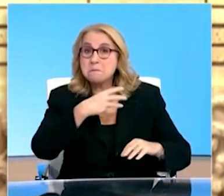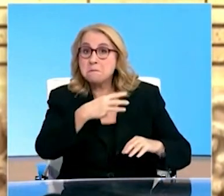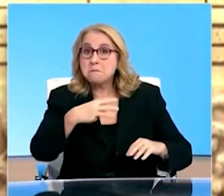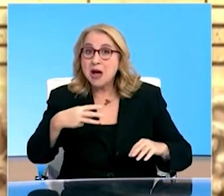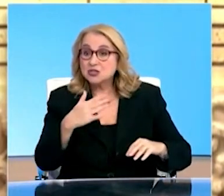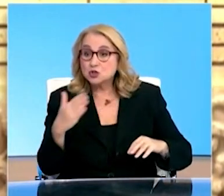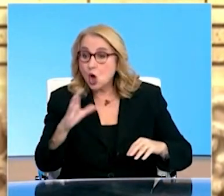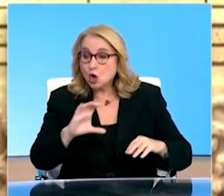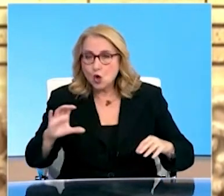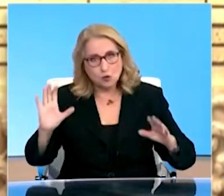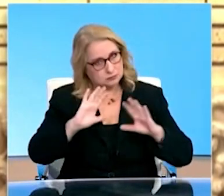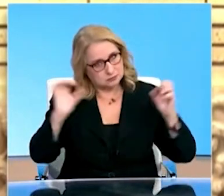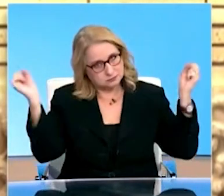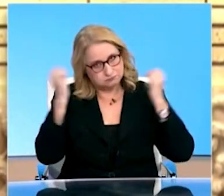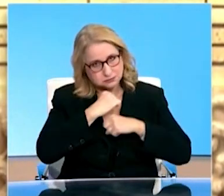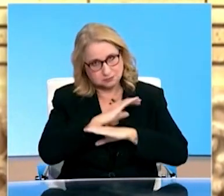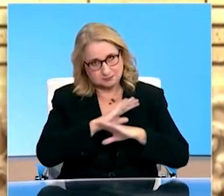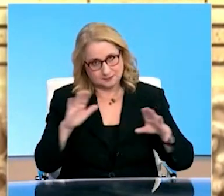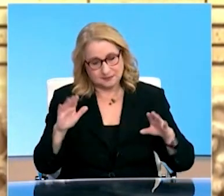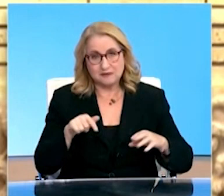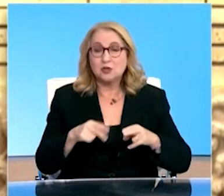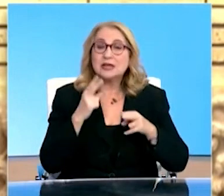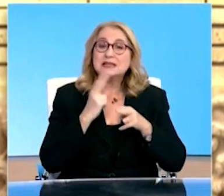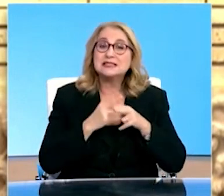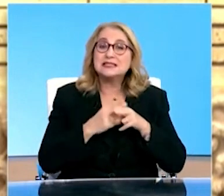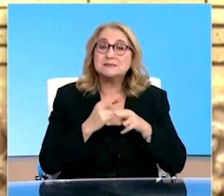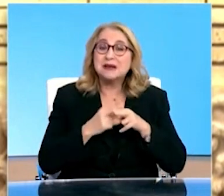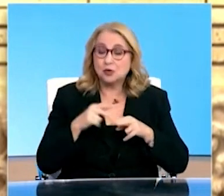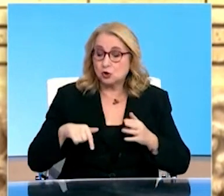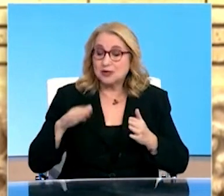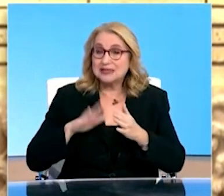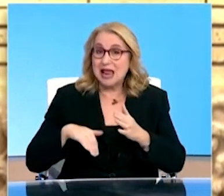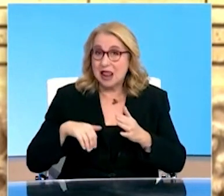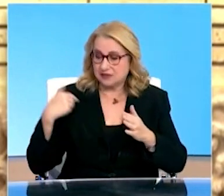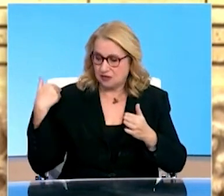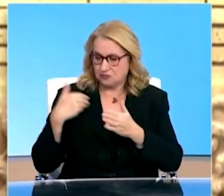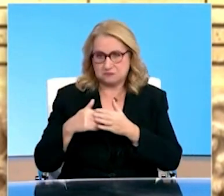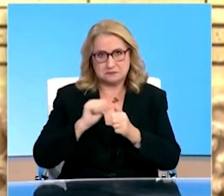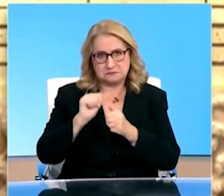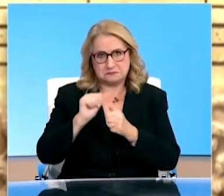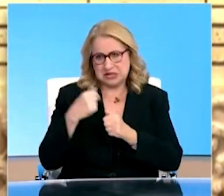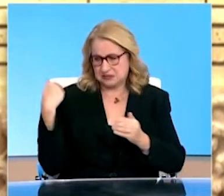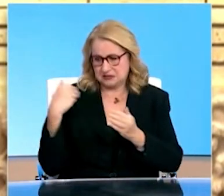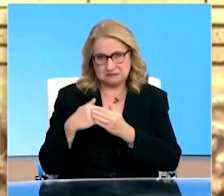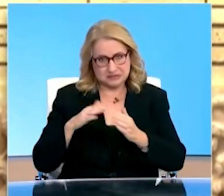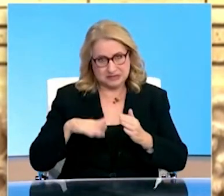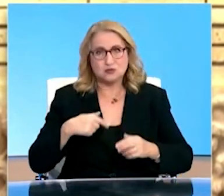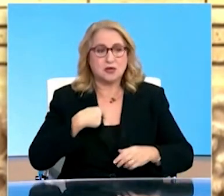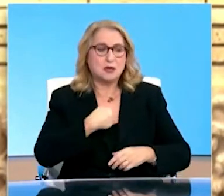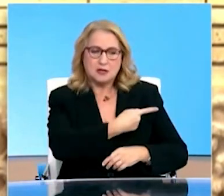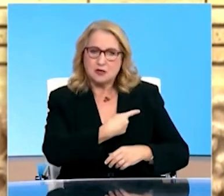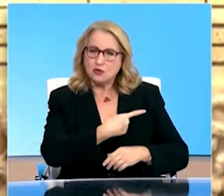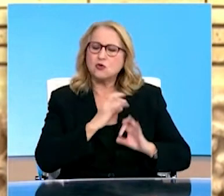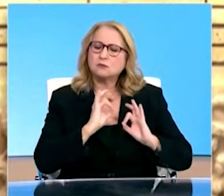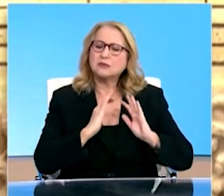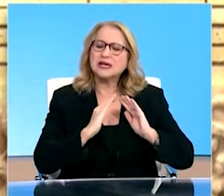τους τελευταίους μήνες οι δύο χώρες βαδίζουν σε ένα πιο ήρεμο μονοπάτι. Ελλάδα και Τουρκία,